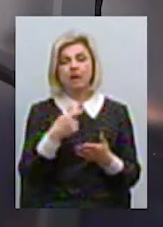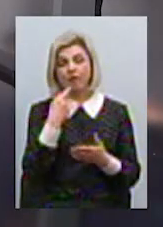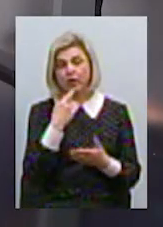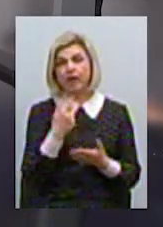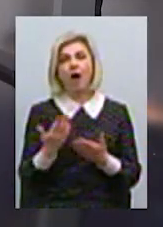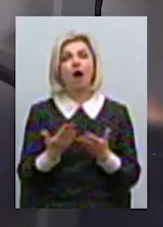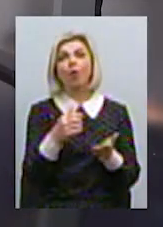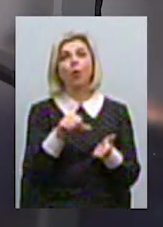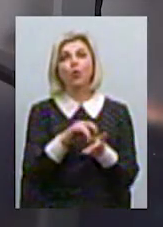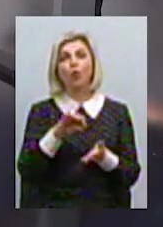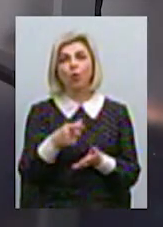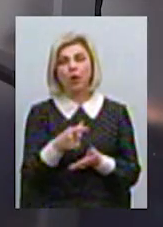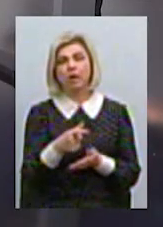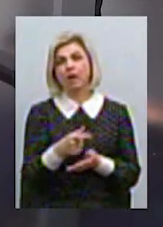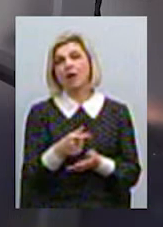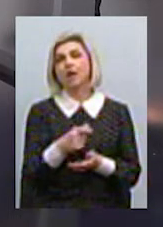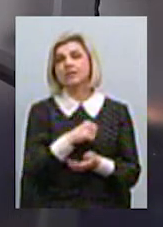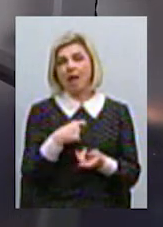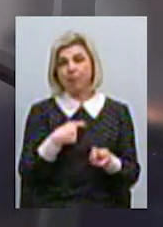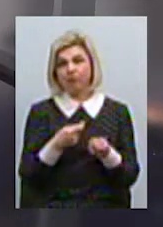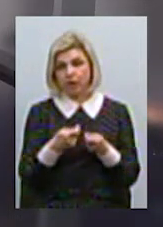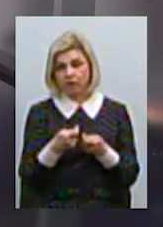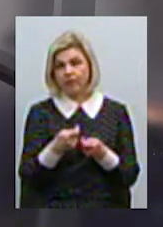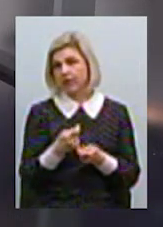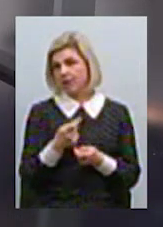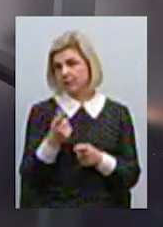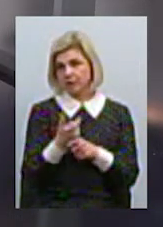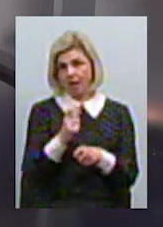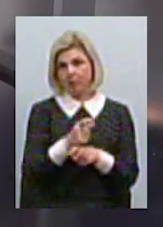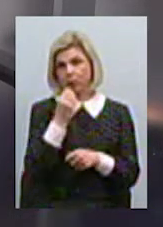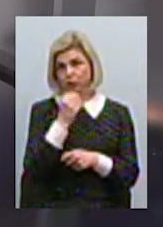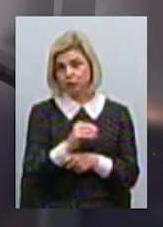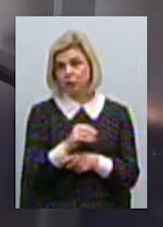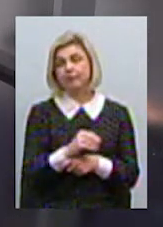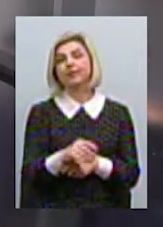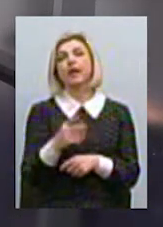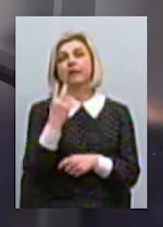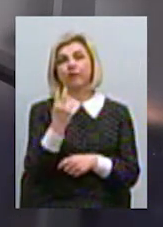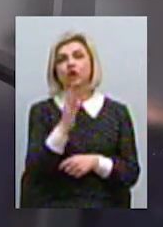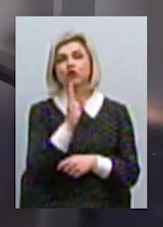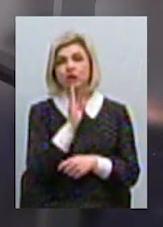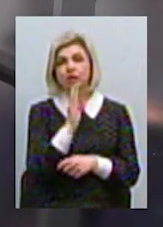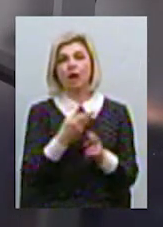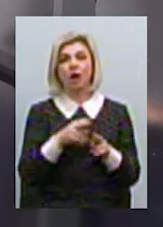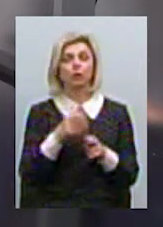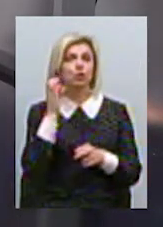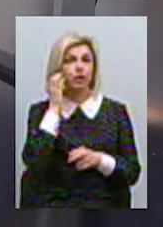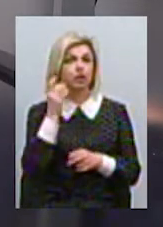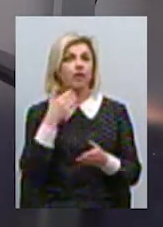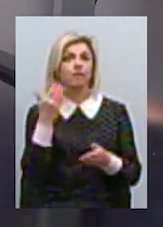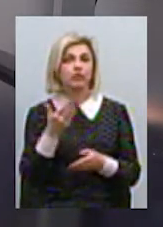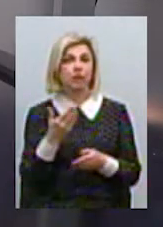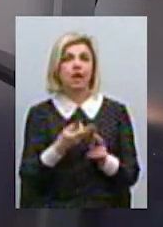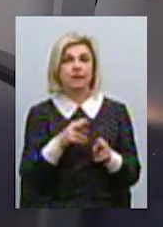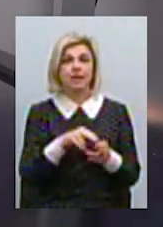зіграли органи місцевого самоврядування, навіть позитивно, що чому? Тому що дві жінки, які ми чули, виступали, це саме є